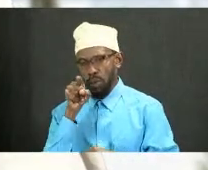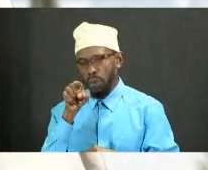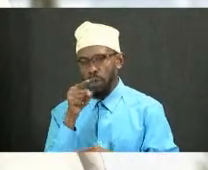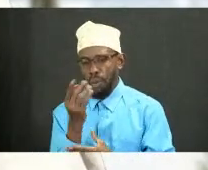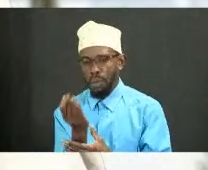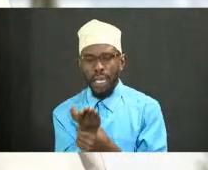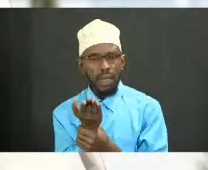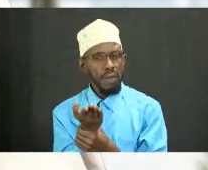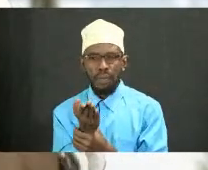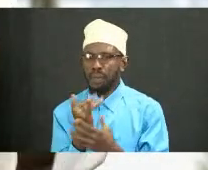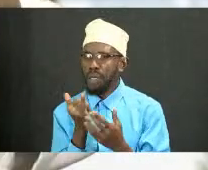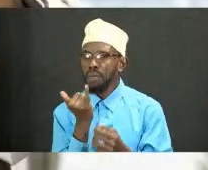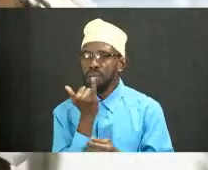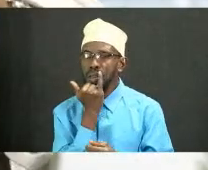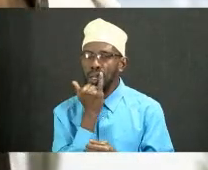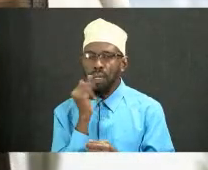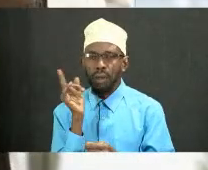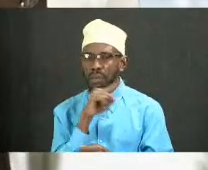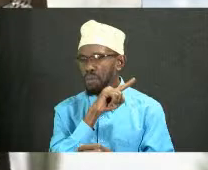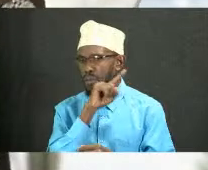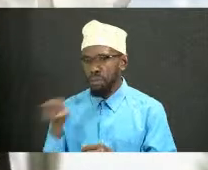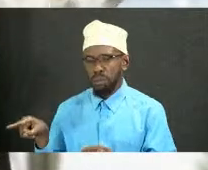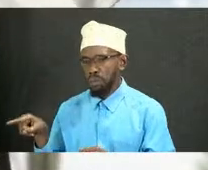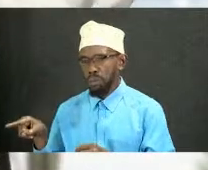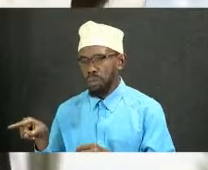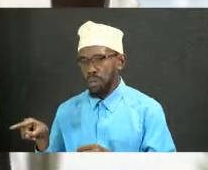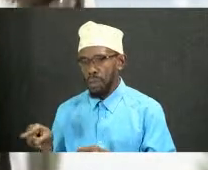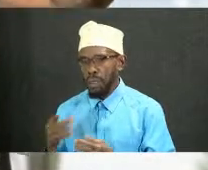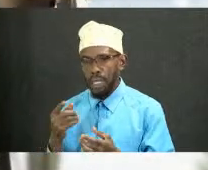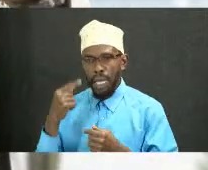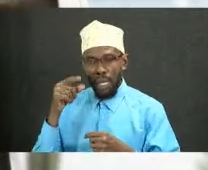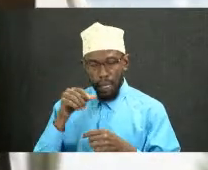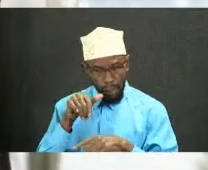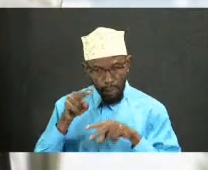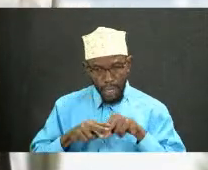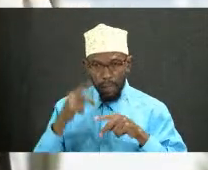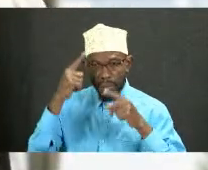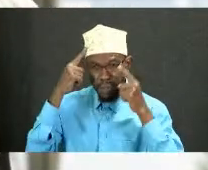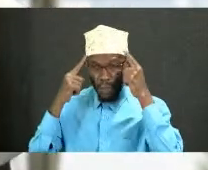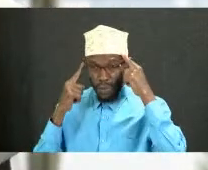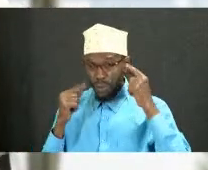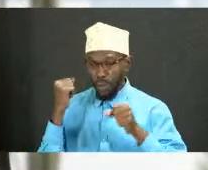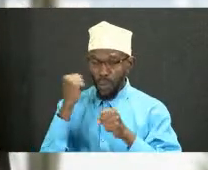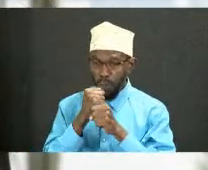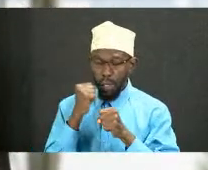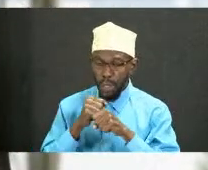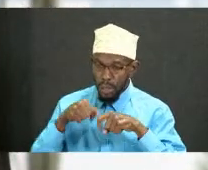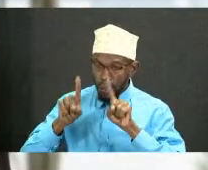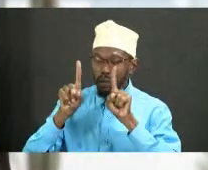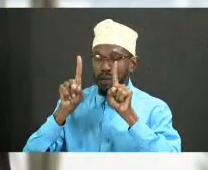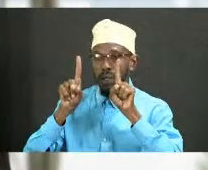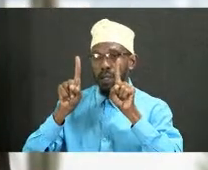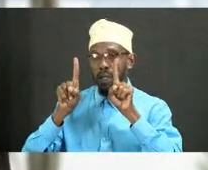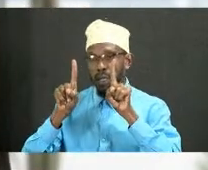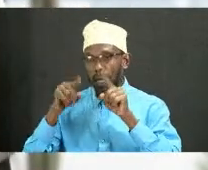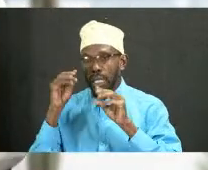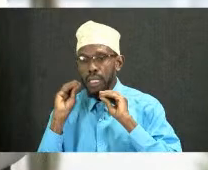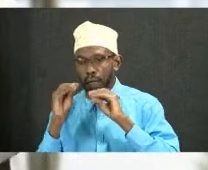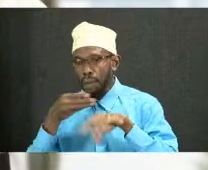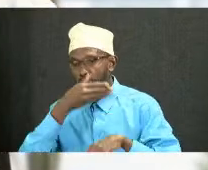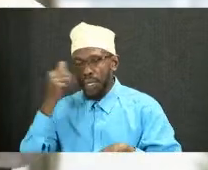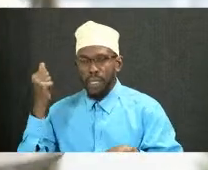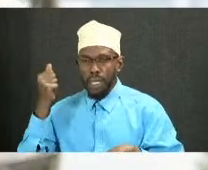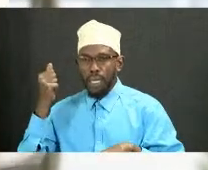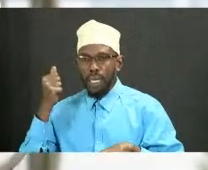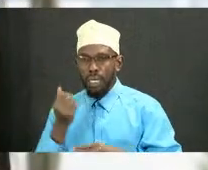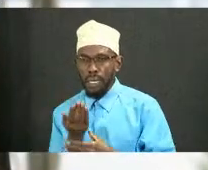mtu kwenda kuombaomba. Ni bora utegemee jasho lako. Na kama anavyosema Mtume sallallahu alaihi wasallam katika hadithi nyingine,